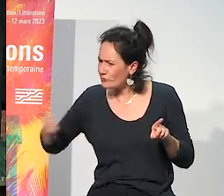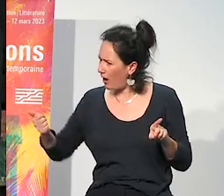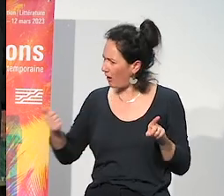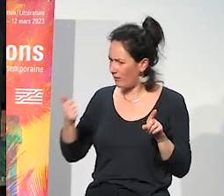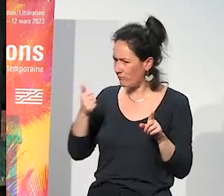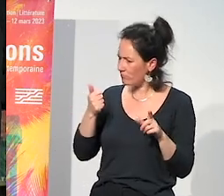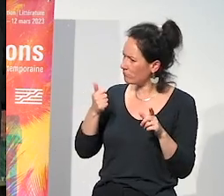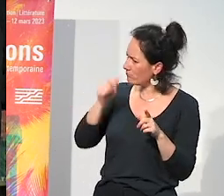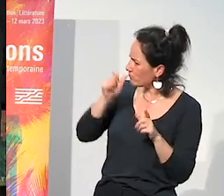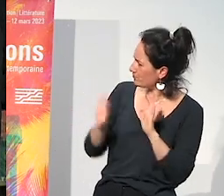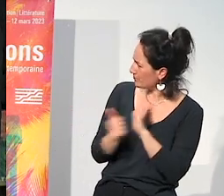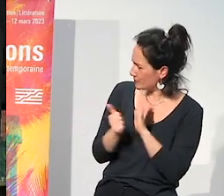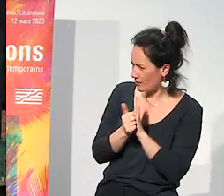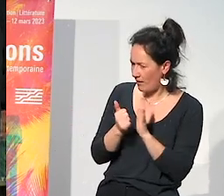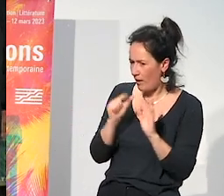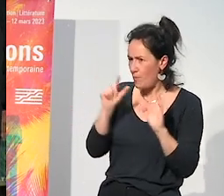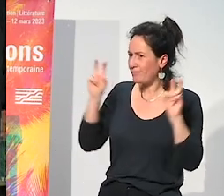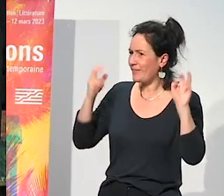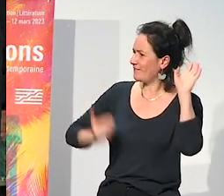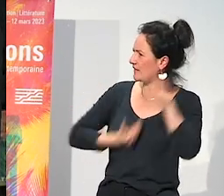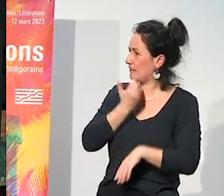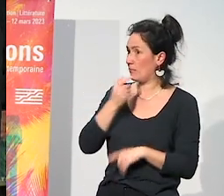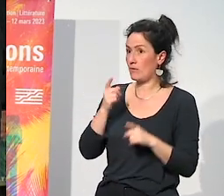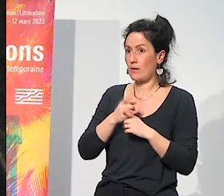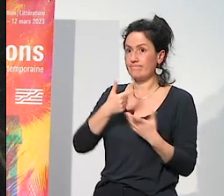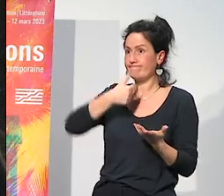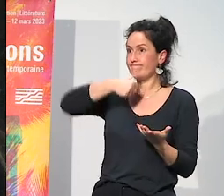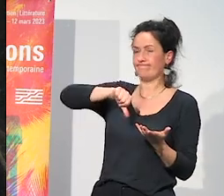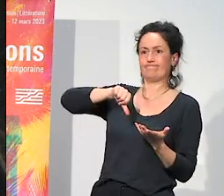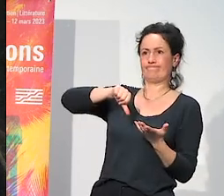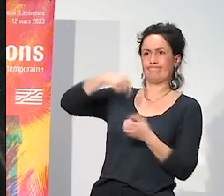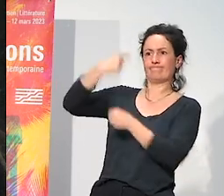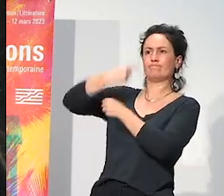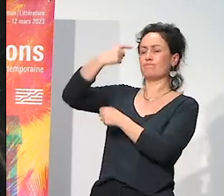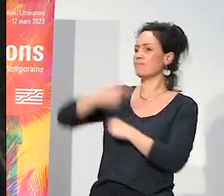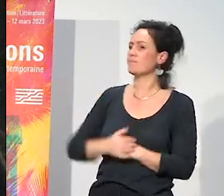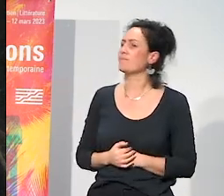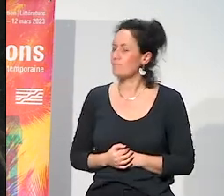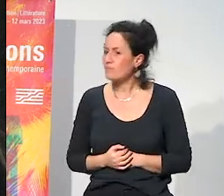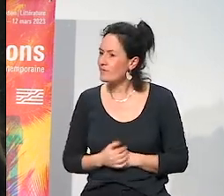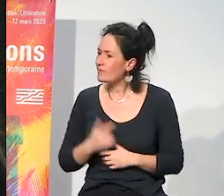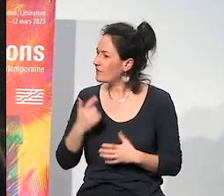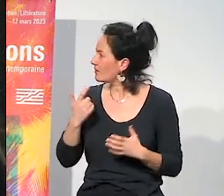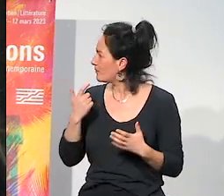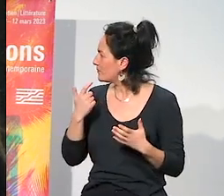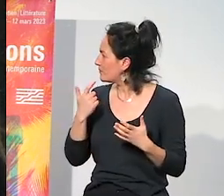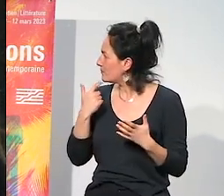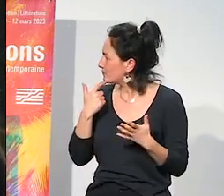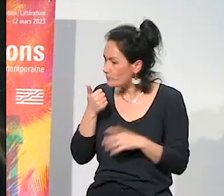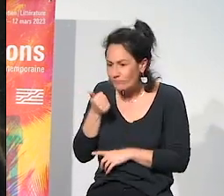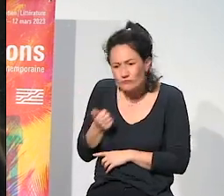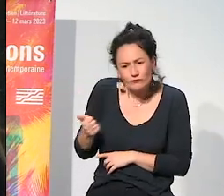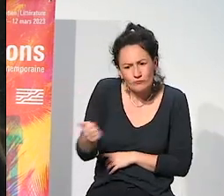d'une certaine façon, de quelque chose qui lui est imposé, d'une forme d'injonction. Chacune va en faire quelque chose